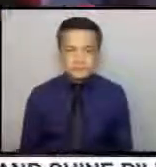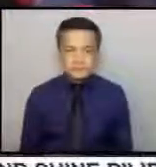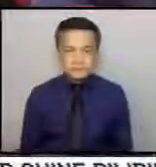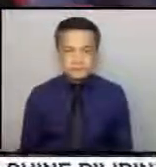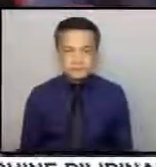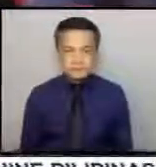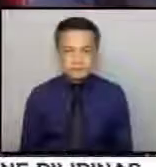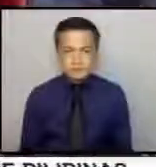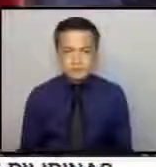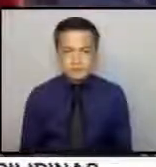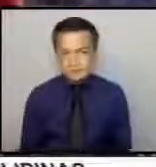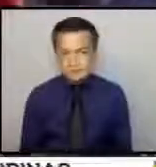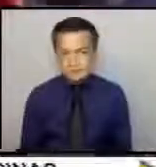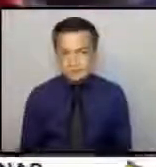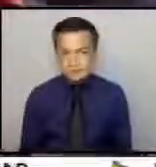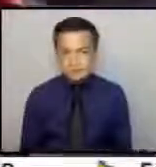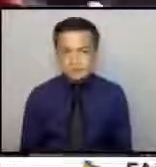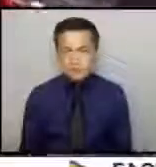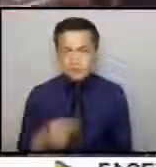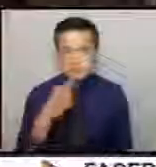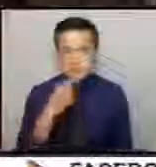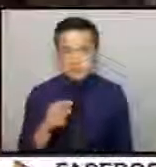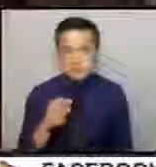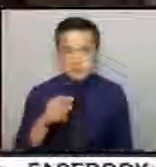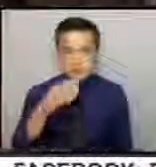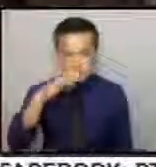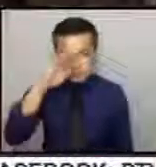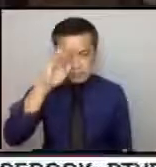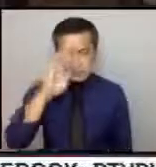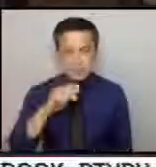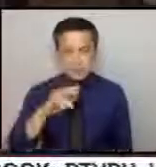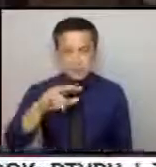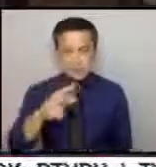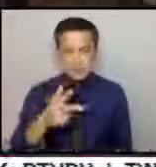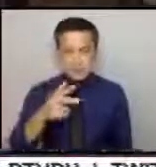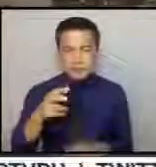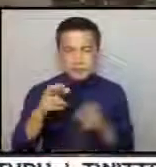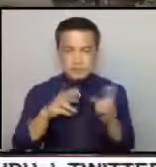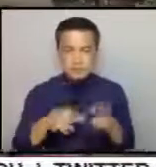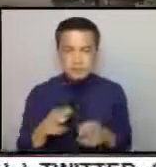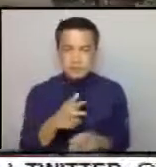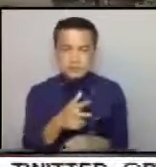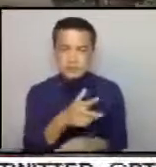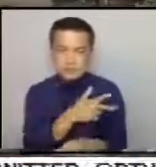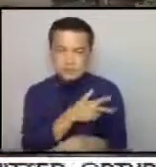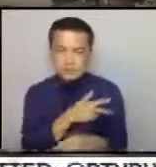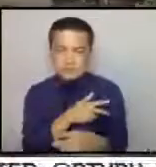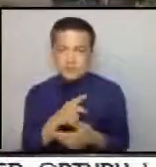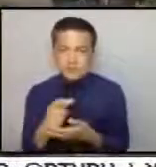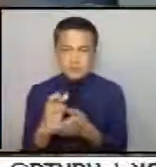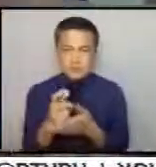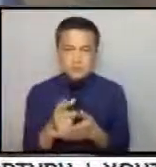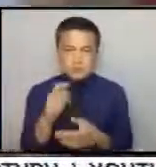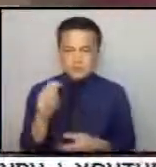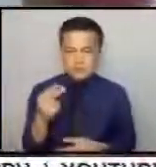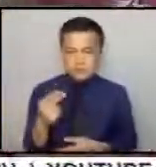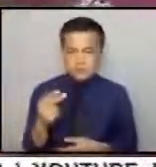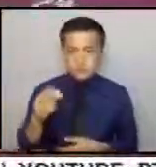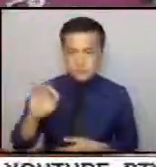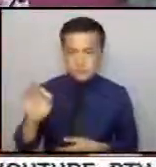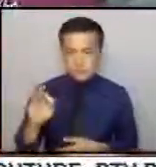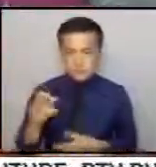Sa nalalapit na ikatlong round ng nationwide bayanihan bakunahan ng gobyerno, ngayong Webes at Biyernes, prioridad